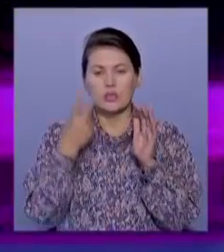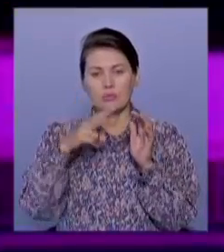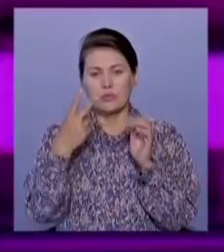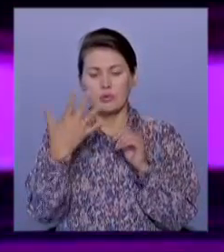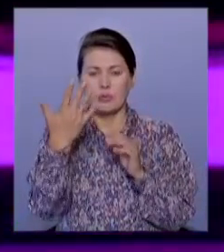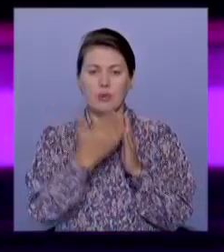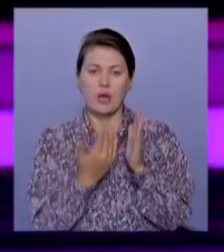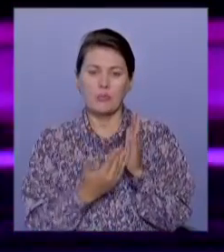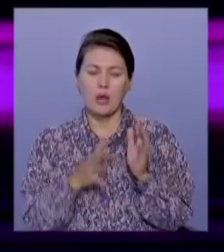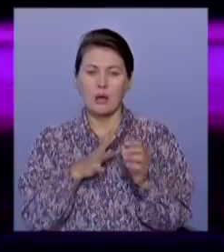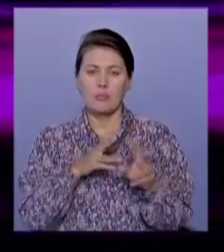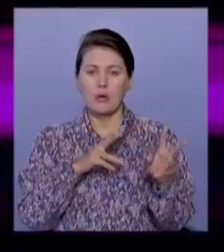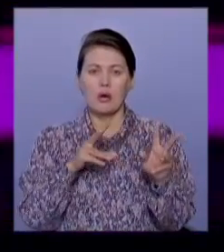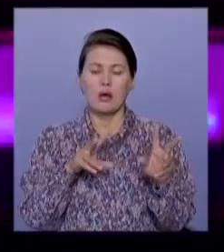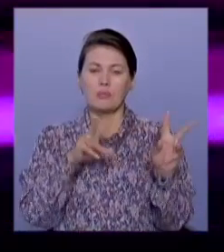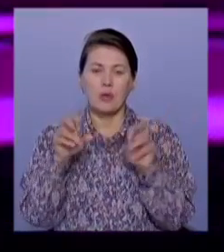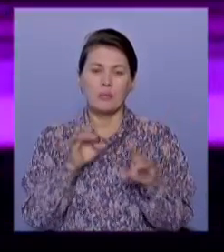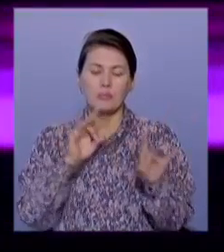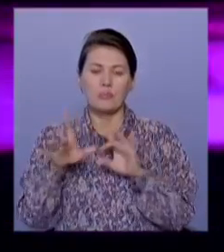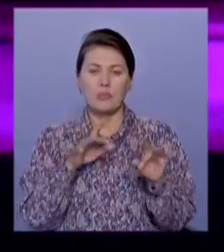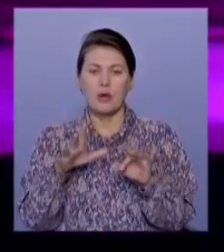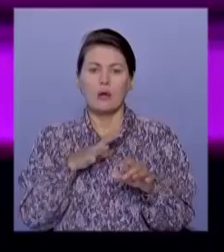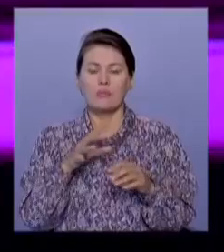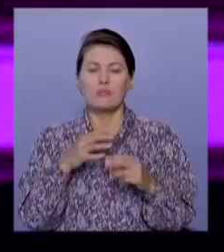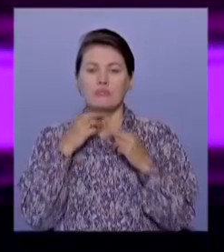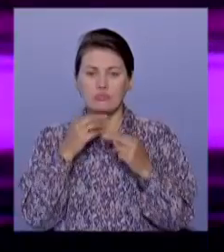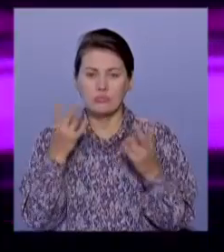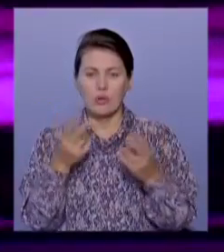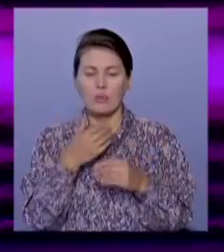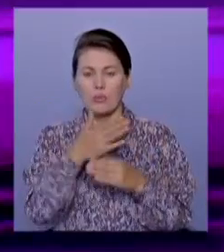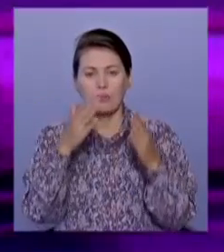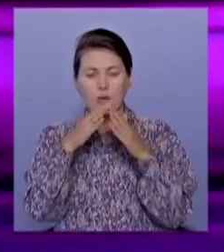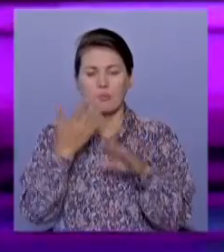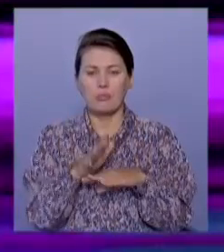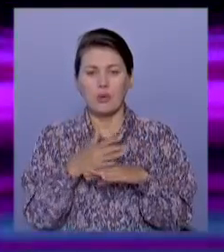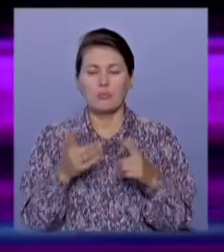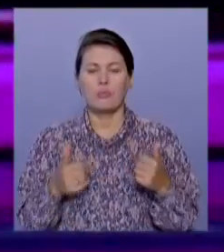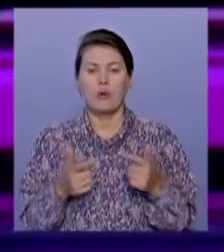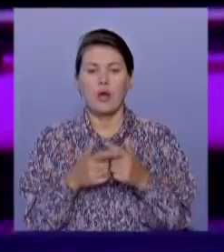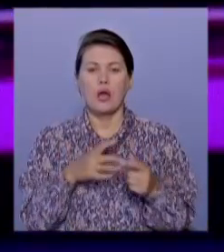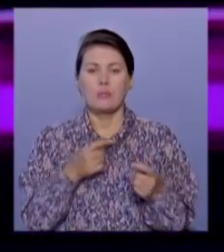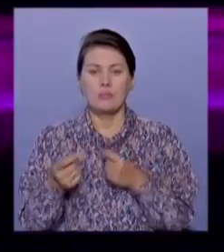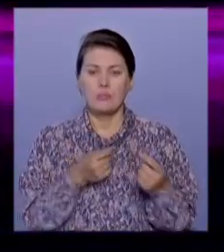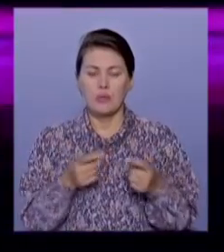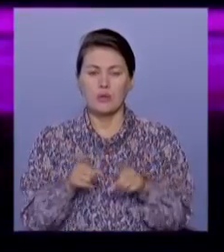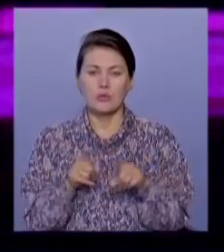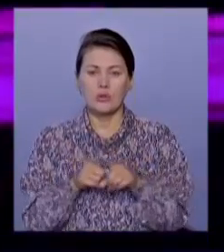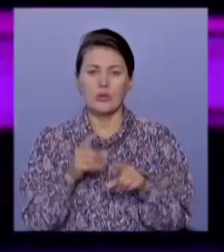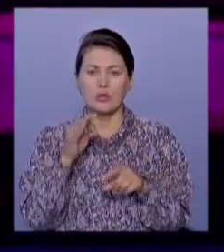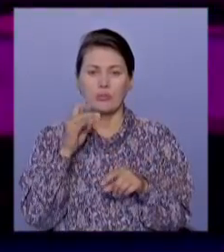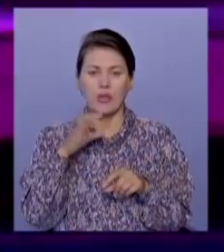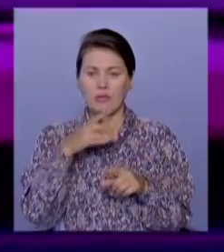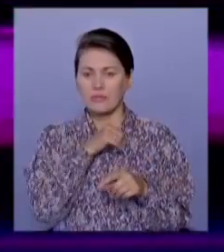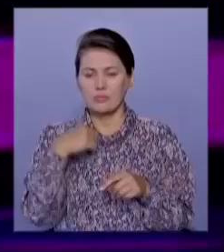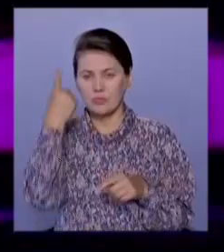7-20-25 бағдарламасының атын жамылған жарнамалардан сақ болыңыз. Мұны баспана ипотекалық ұйымының басқарма төрағасы Қайрат